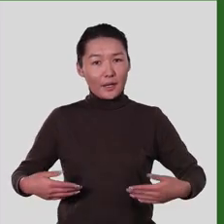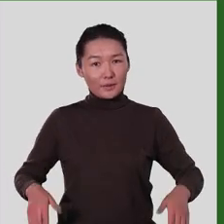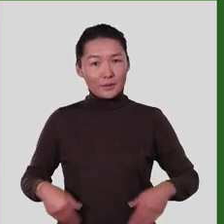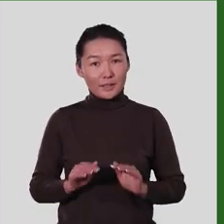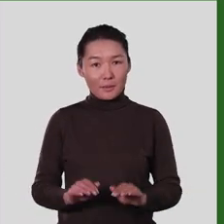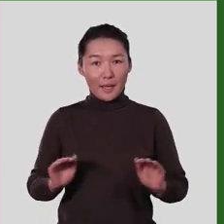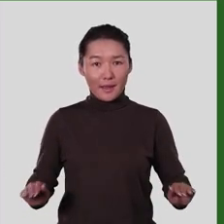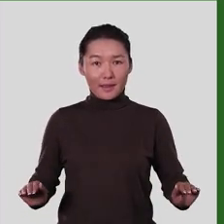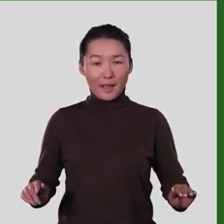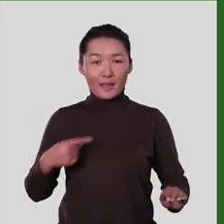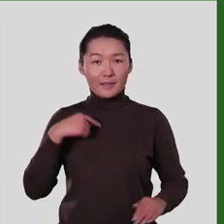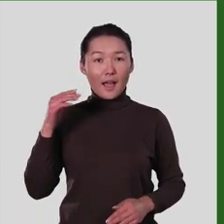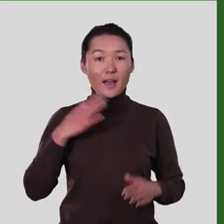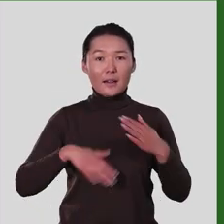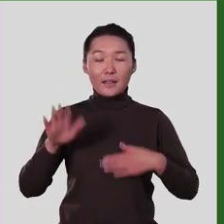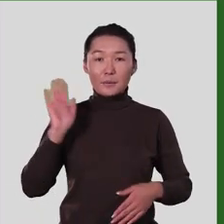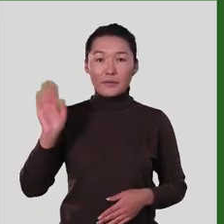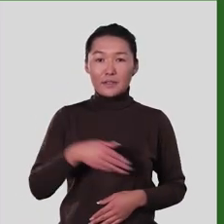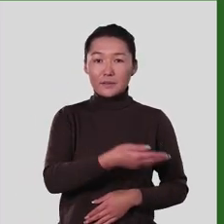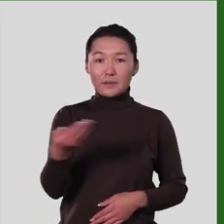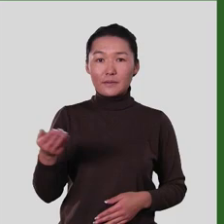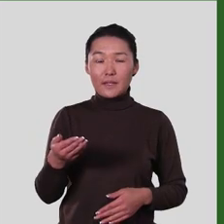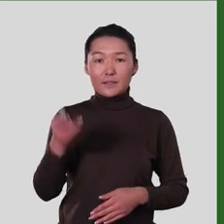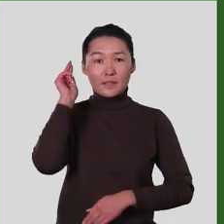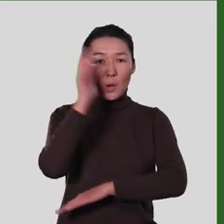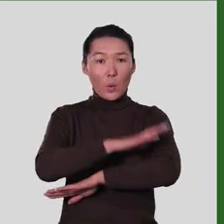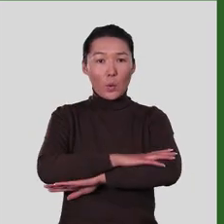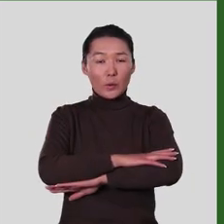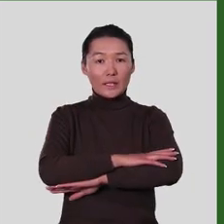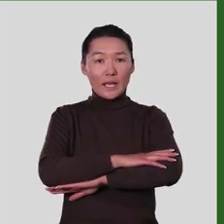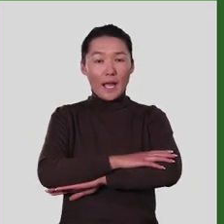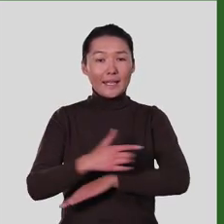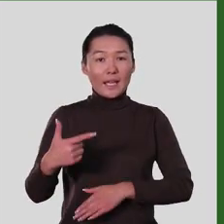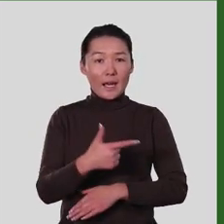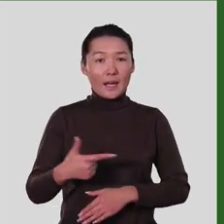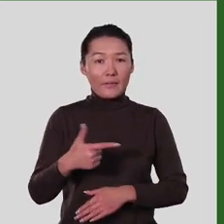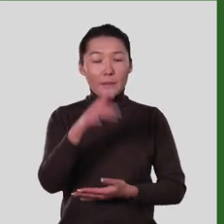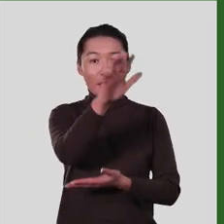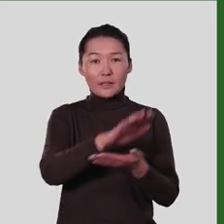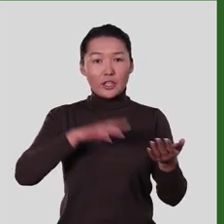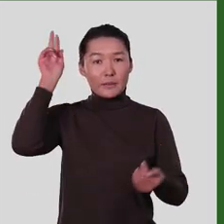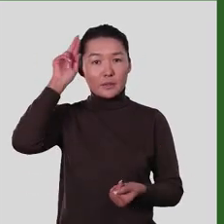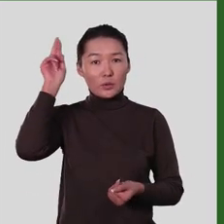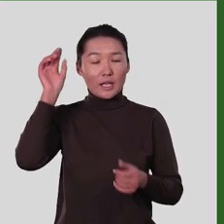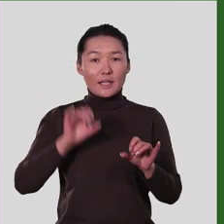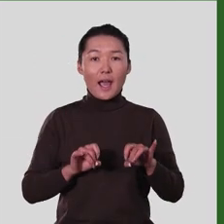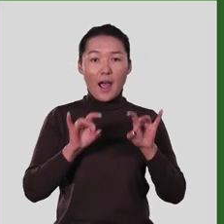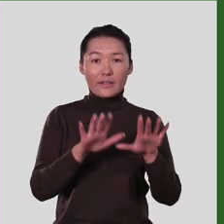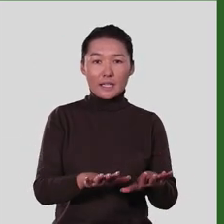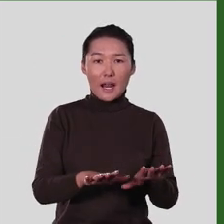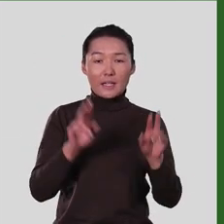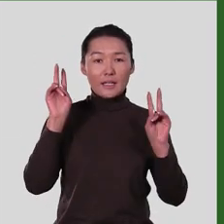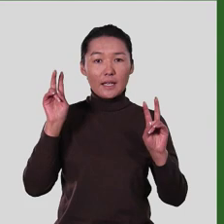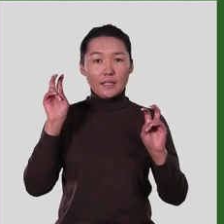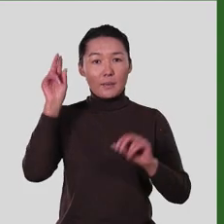Здравствуйте, ребята! Я рада приветствовать вас на уроке географии. Мы продолжаем изучение Австралии. Тема